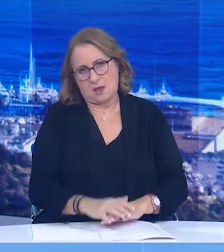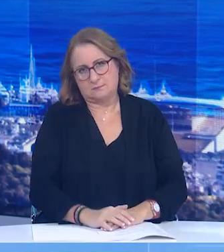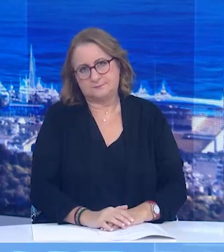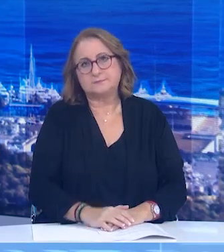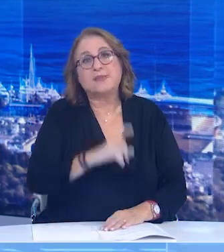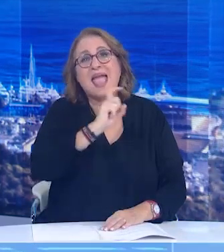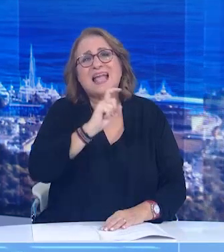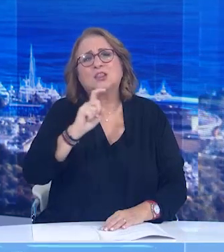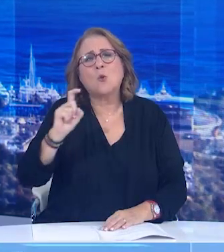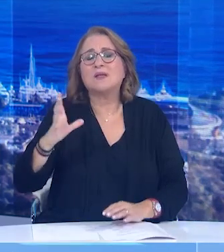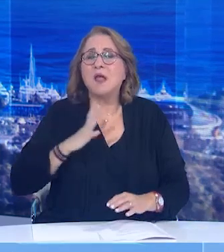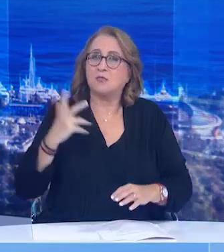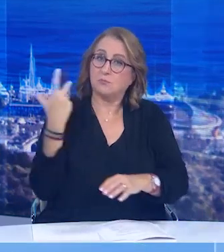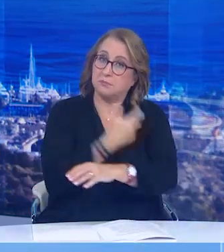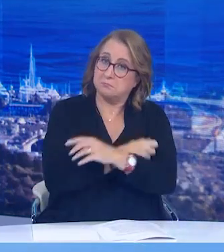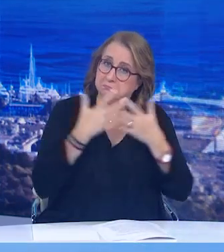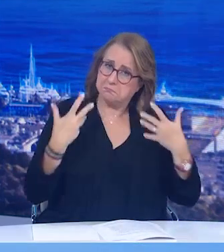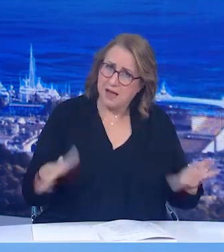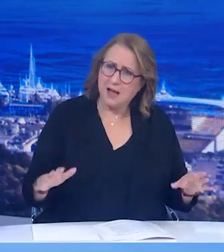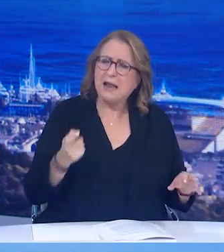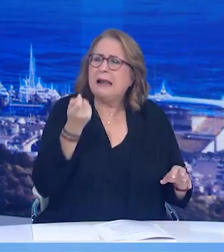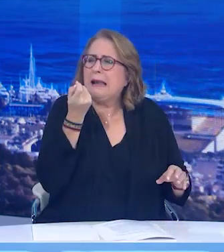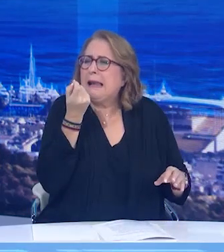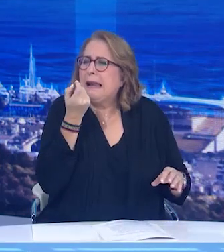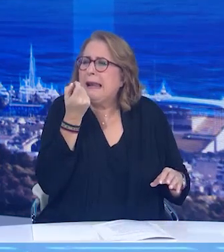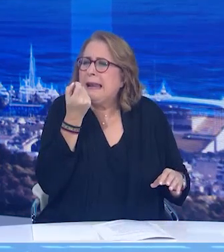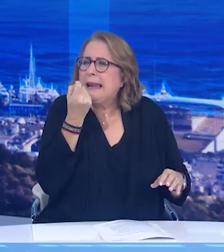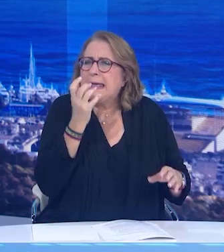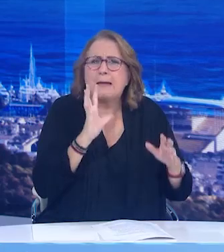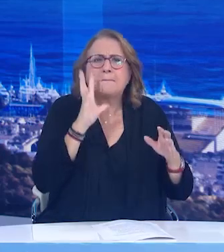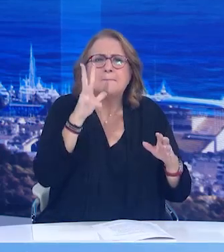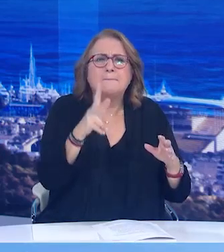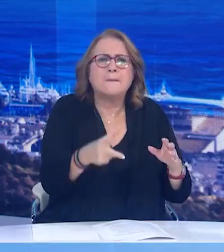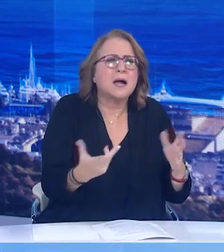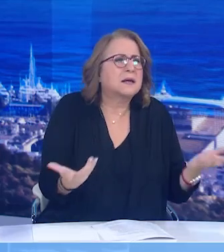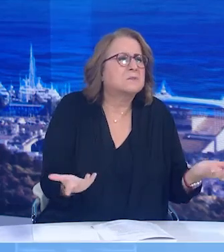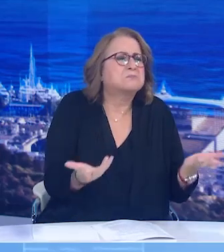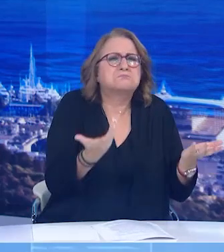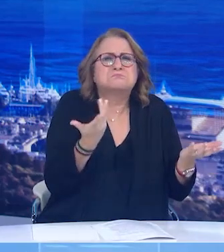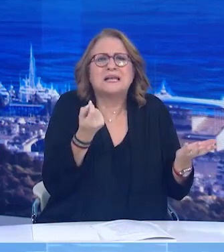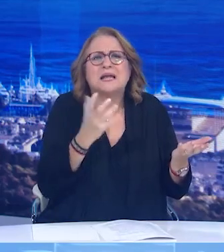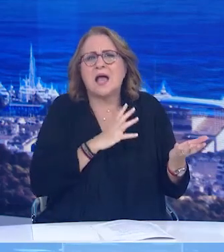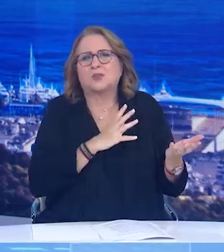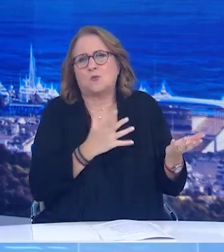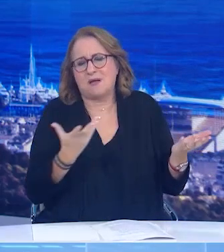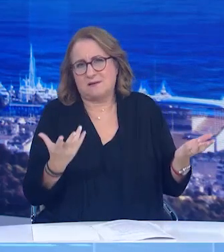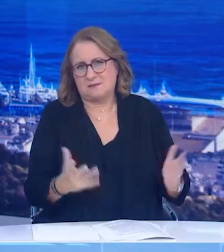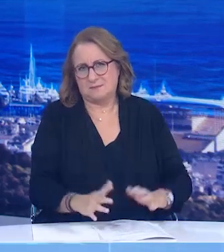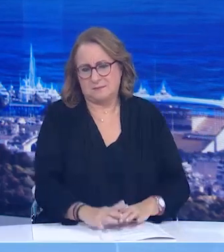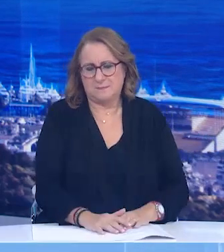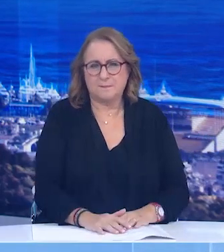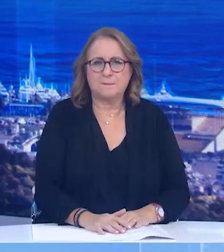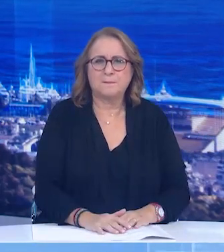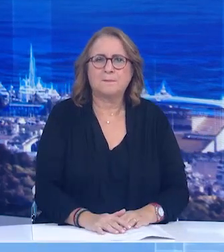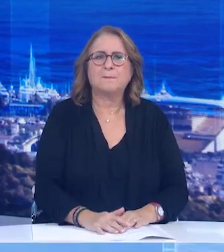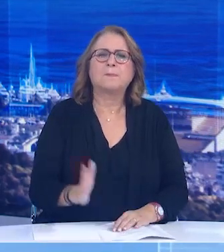τα εκατομμύρια των δόσεων που έχουν γίνει, αυτός δεν έχει επαληθευτεί κιόλα. Δηλαδή, είναι σαν να λέμε: ένας ασθενής κάνει ένα εμβόλιο σήμερα